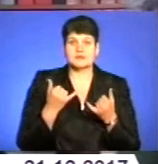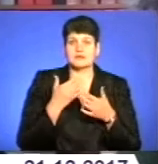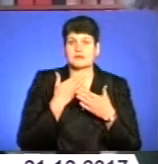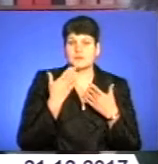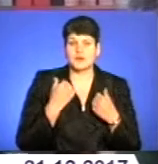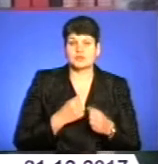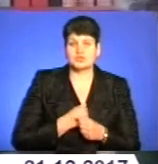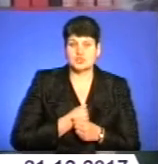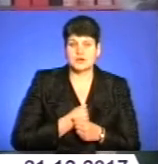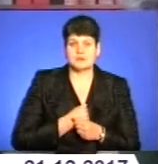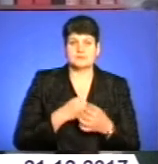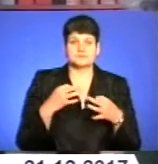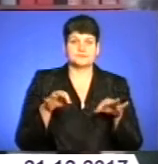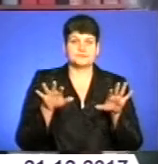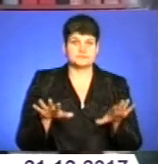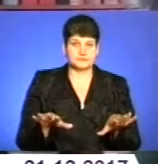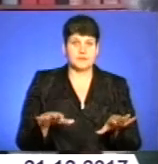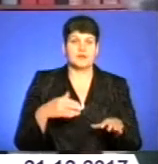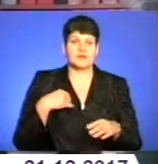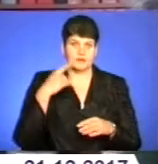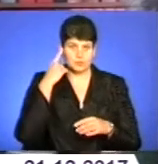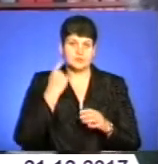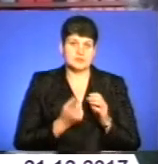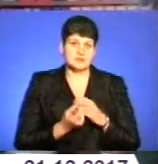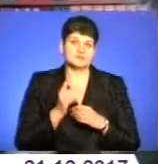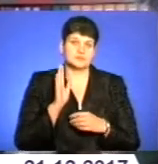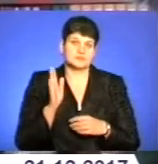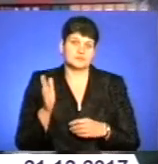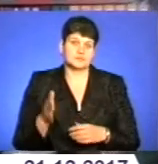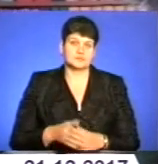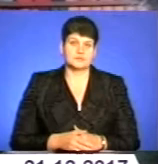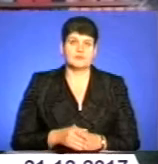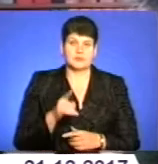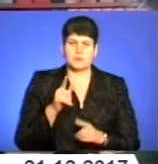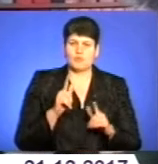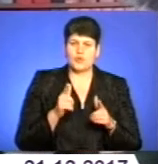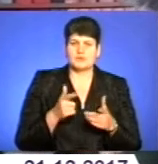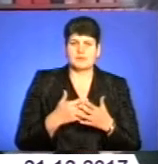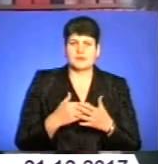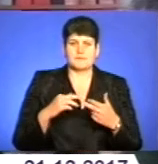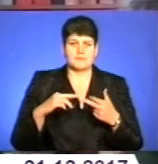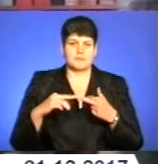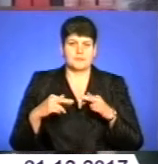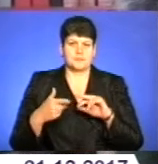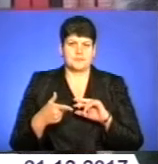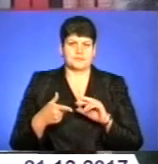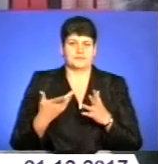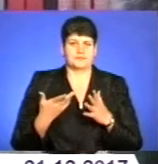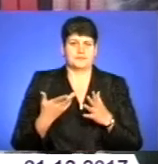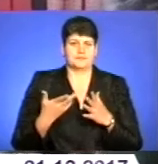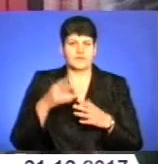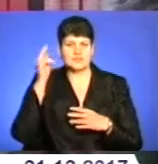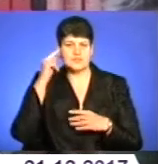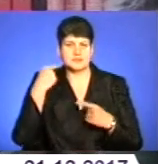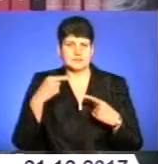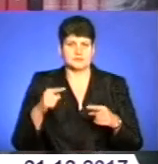жаль, вакансії, але, я думаю, десь з'являться. А чи ви б погодилися, наприклад, перекваліфікуватися на якусь іншу